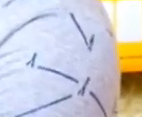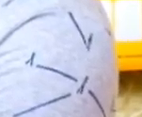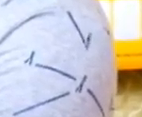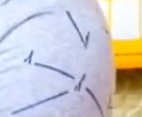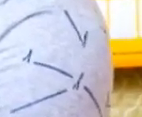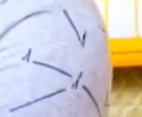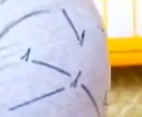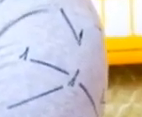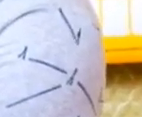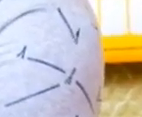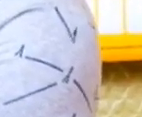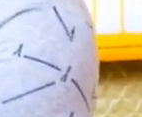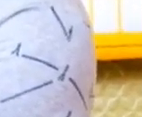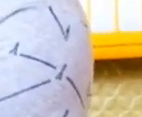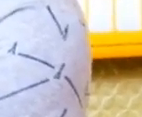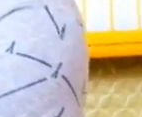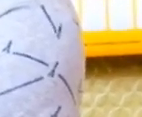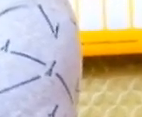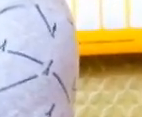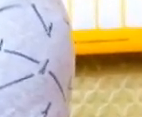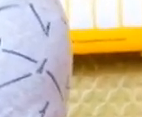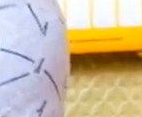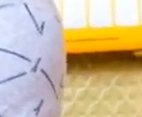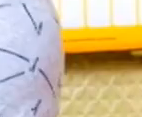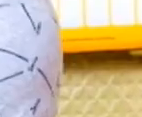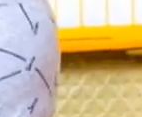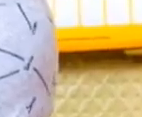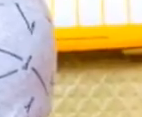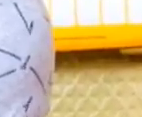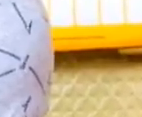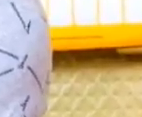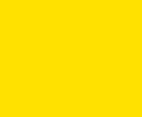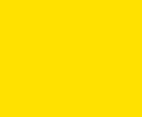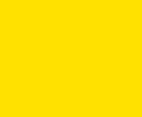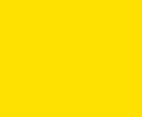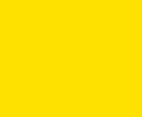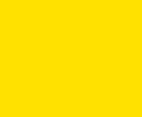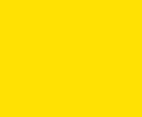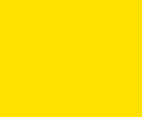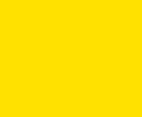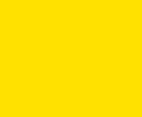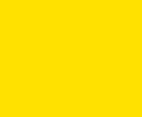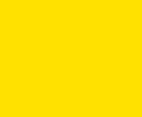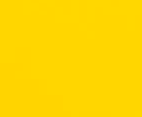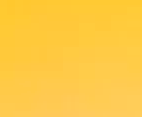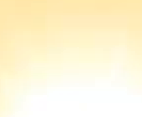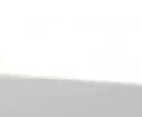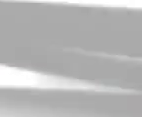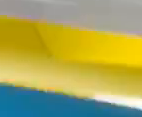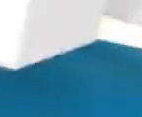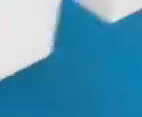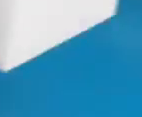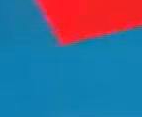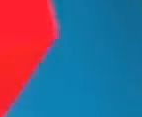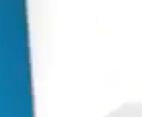ggwanga oggyeyo sente ne MTN Momo ku bisale ebisaliddwako everywhere you go